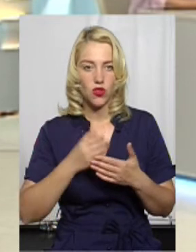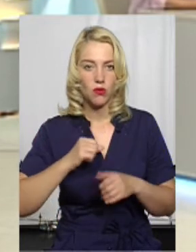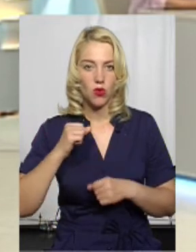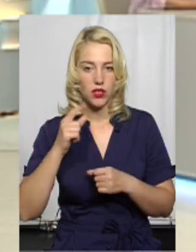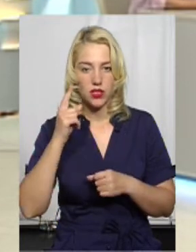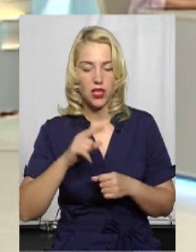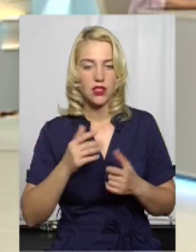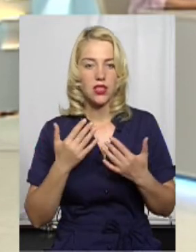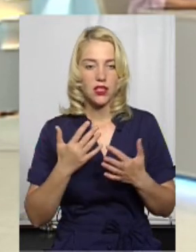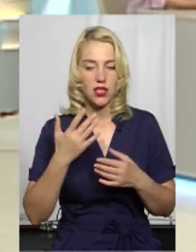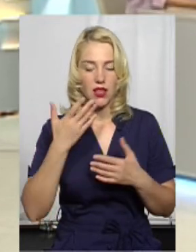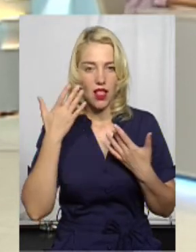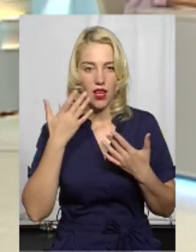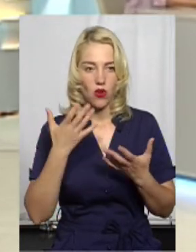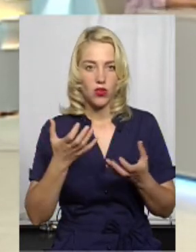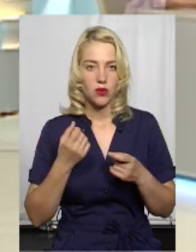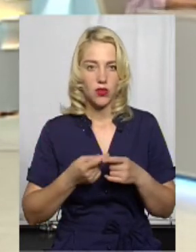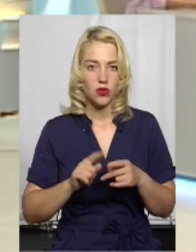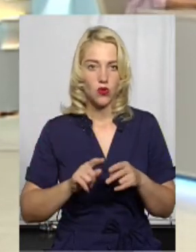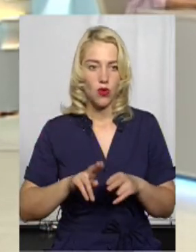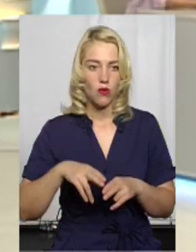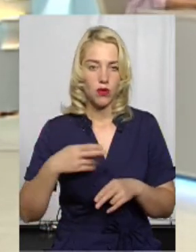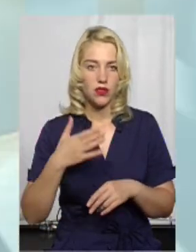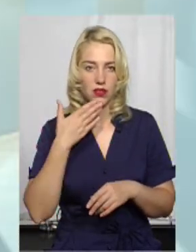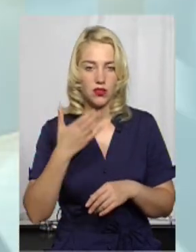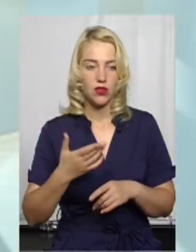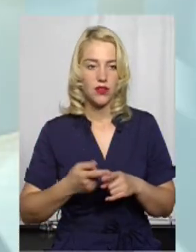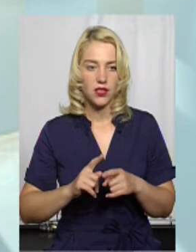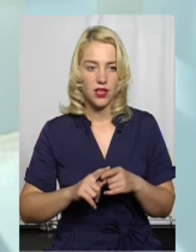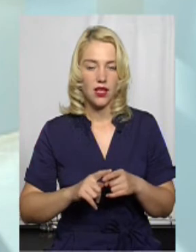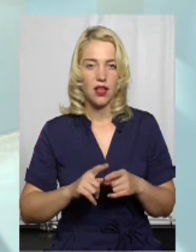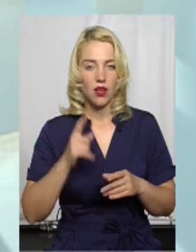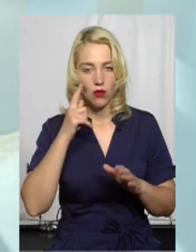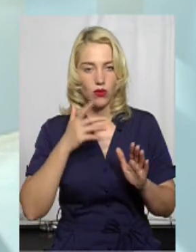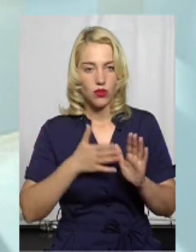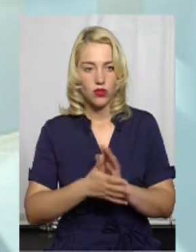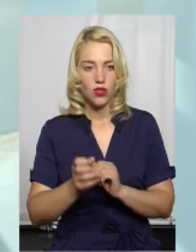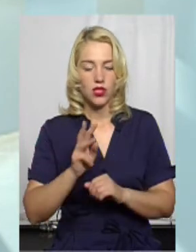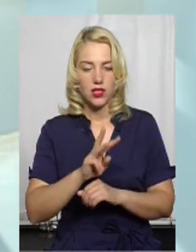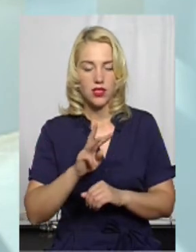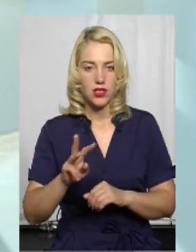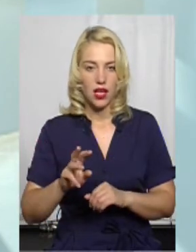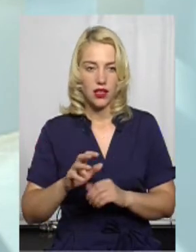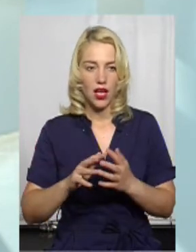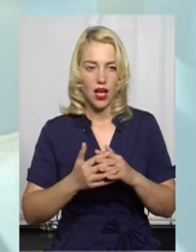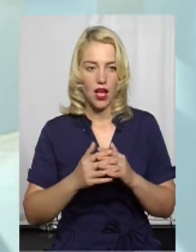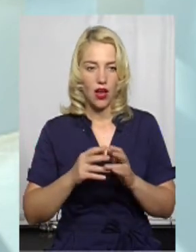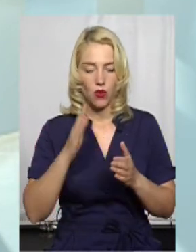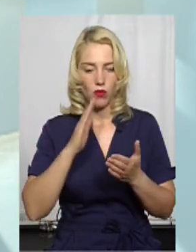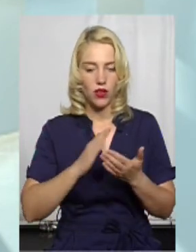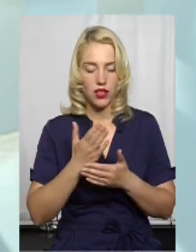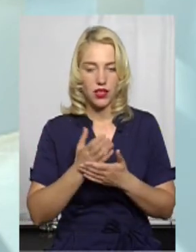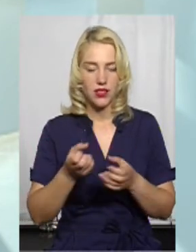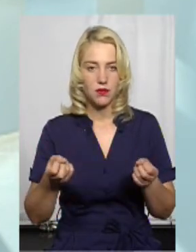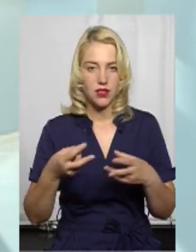чи насправді не стільки легко отримати цю компенсацію? Все досить прозоро. На сайті Мінагрополітики є спеціальна